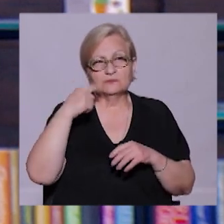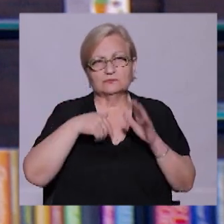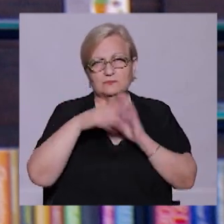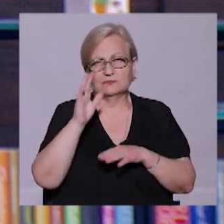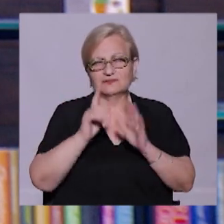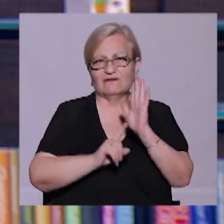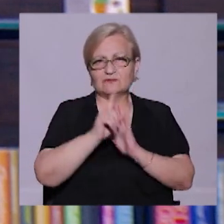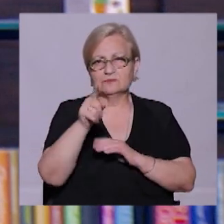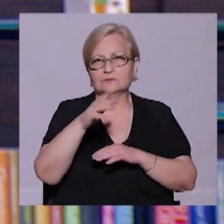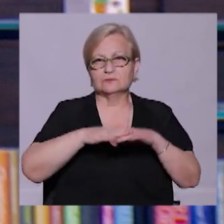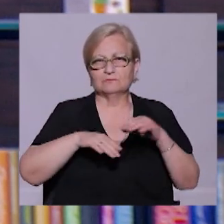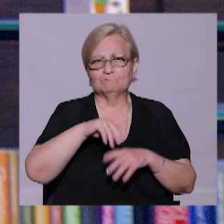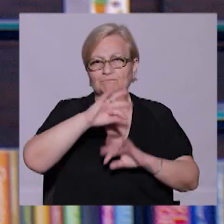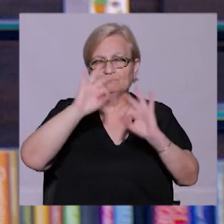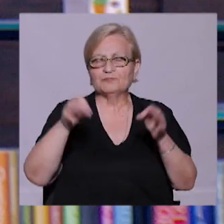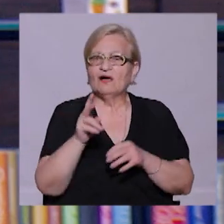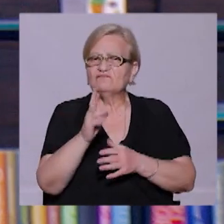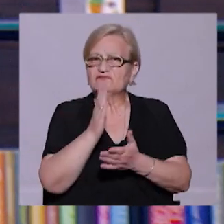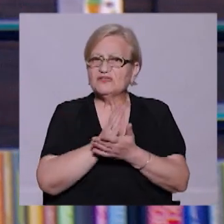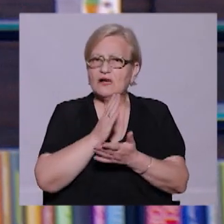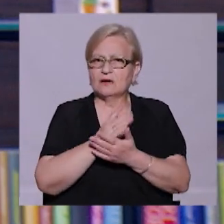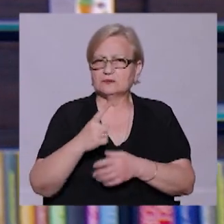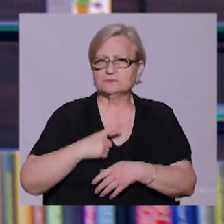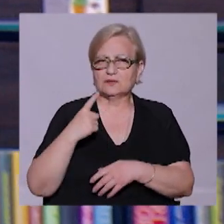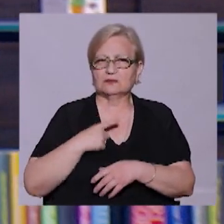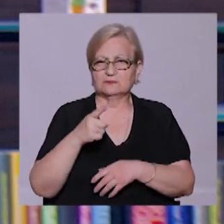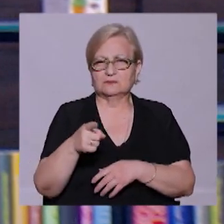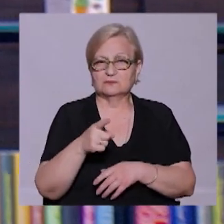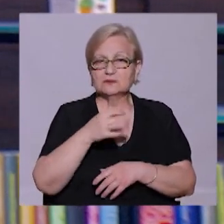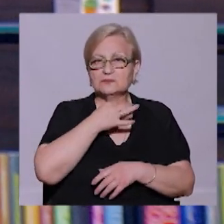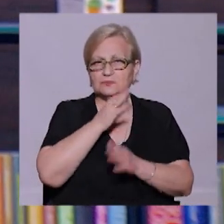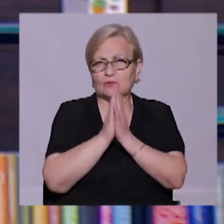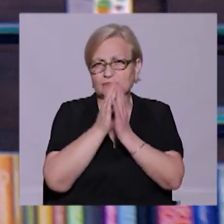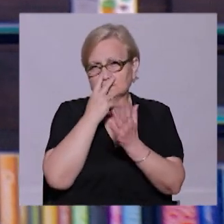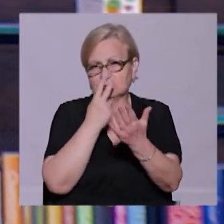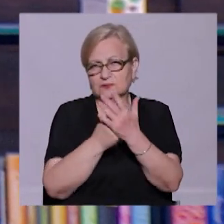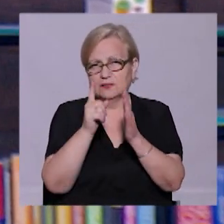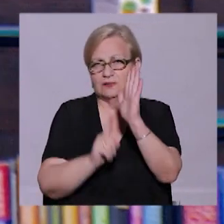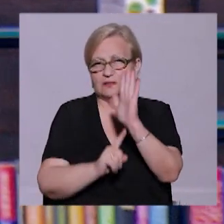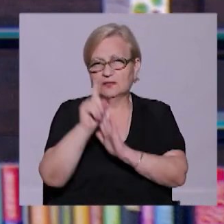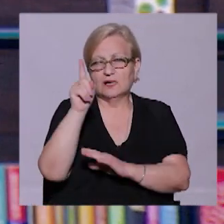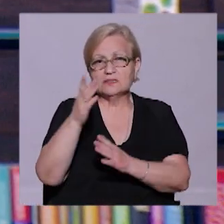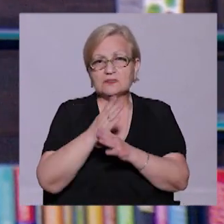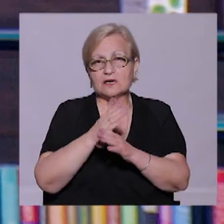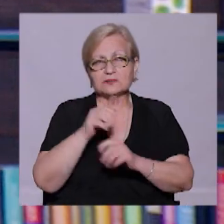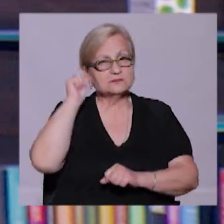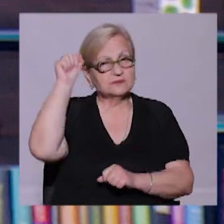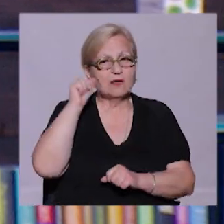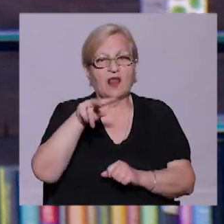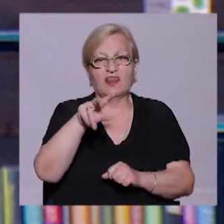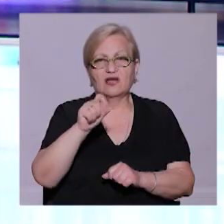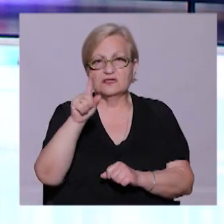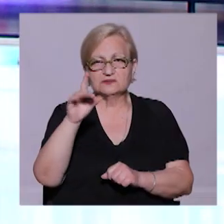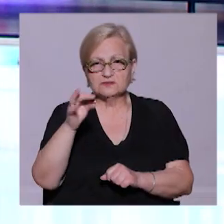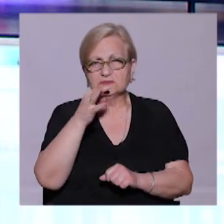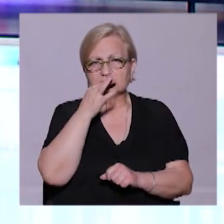დავიწყოთ. ვინ არის არსაკიძე? გთხოვთ, დააკვირდეთ წარმომავლობით ლაზი, შემდეგ ფხოვში გაზდილი,